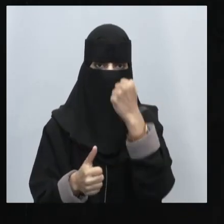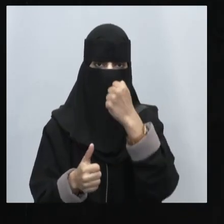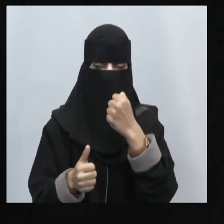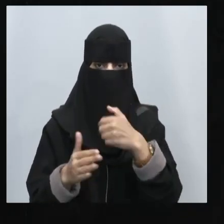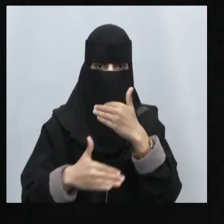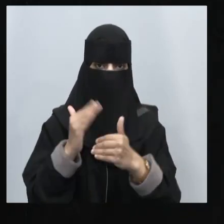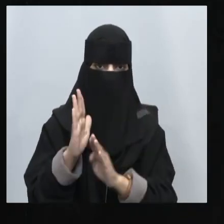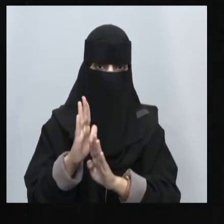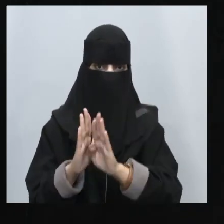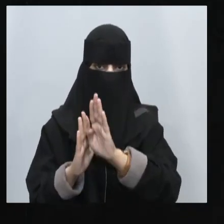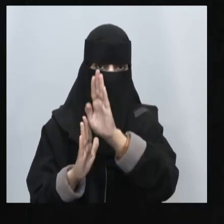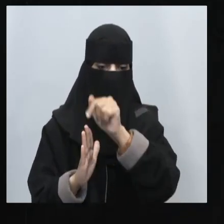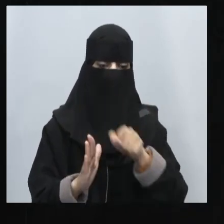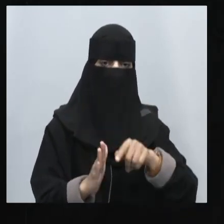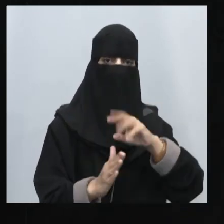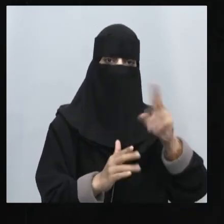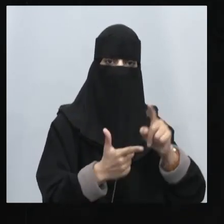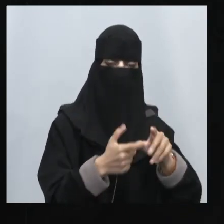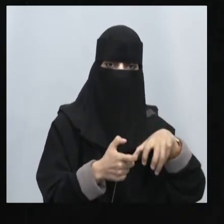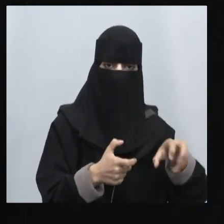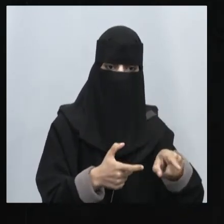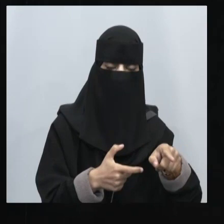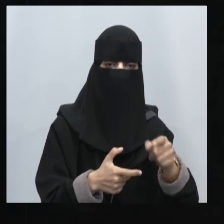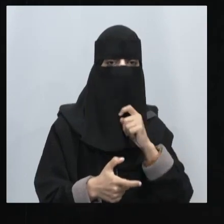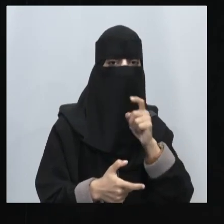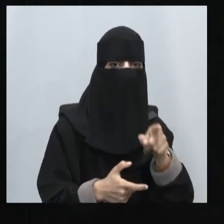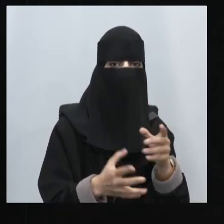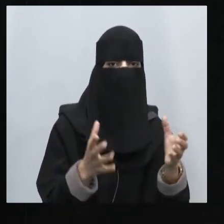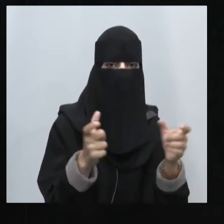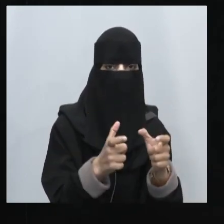والعصر الثاني عصر الضعف والانحسار